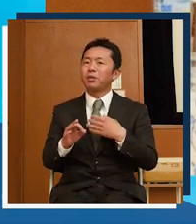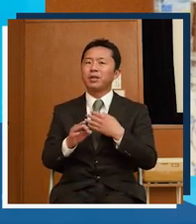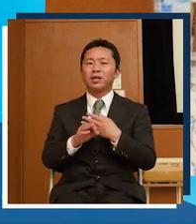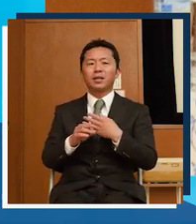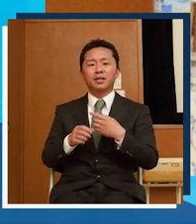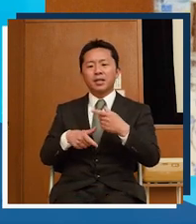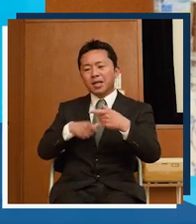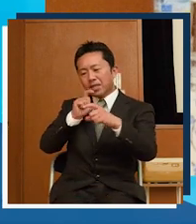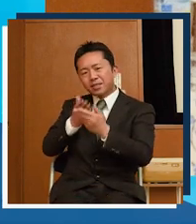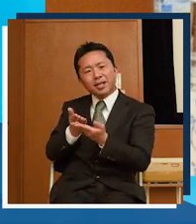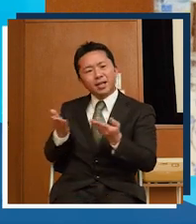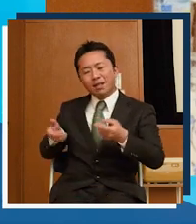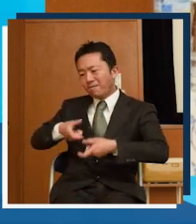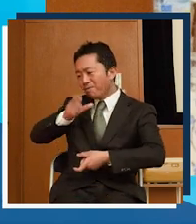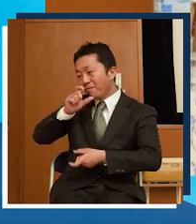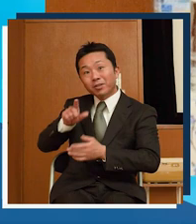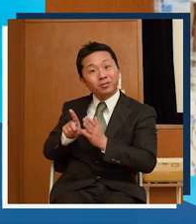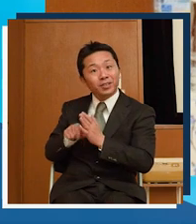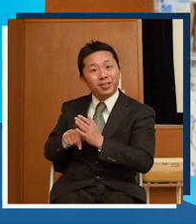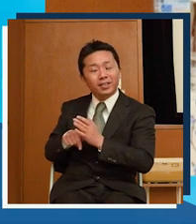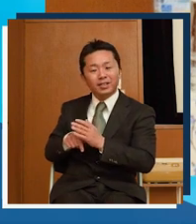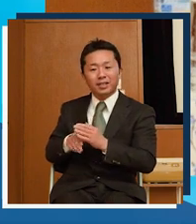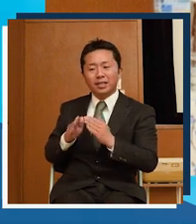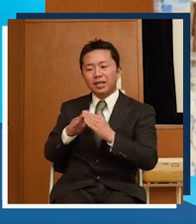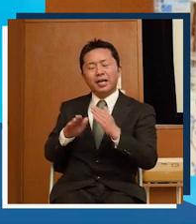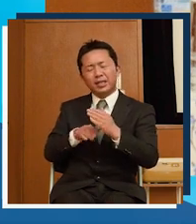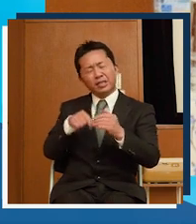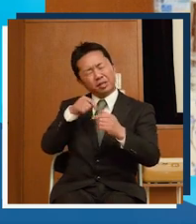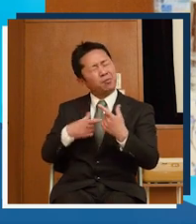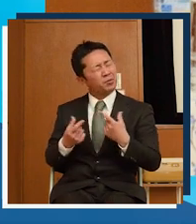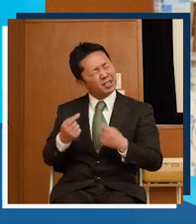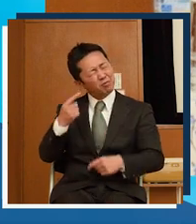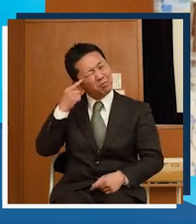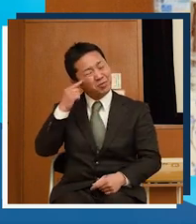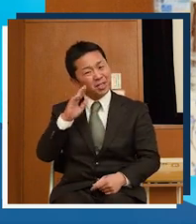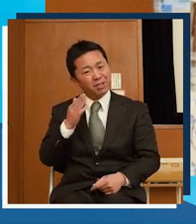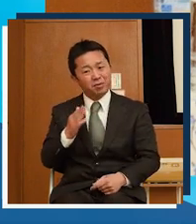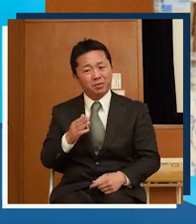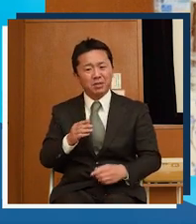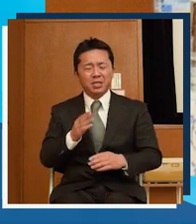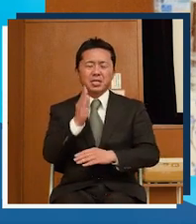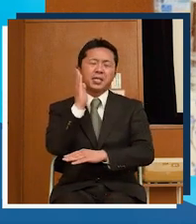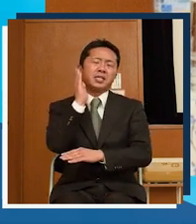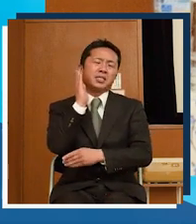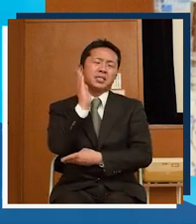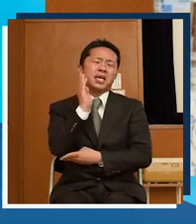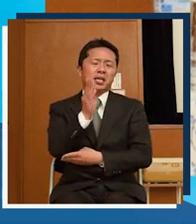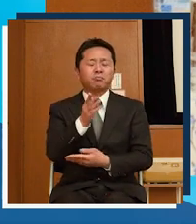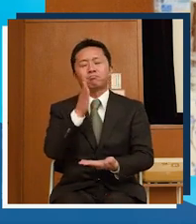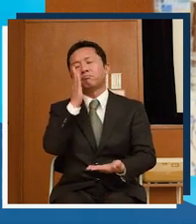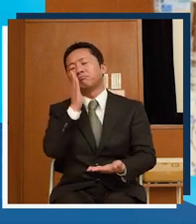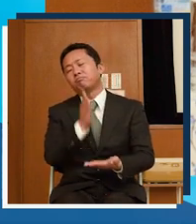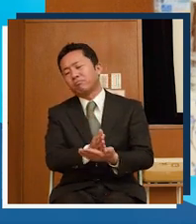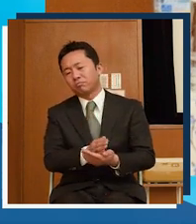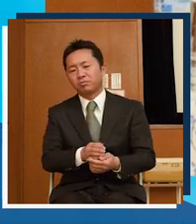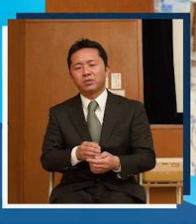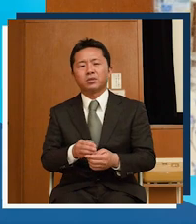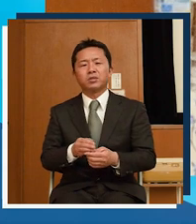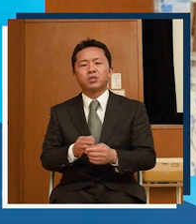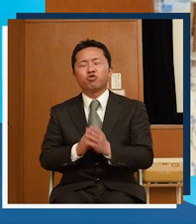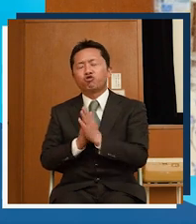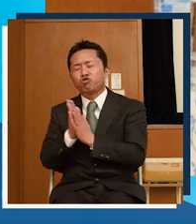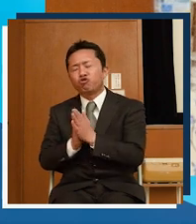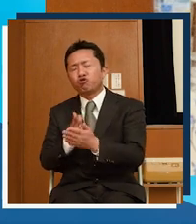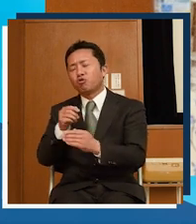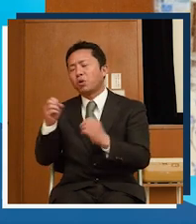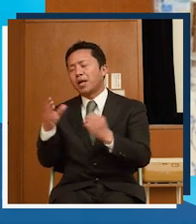居酒屋で飲んだりするとあるいは家庭の中でもそうだと思いますけども政治の話をするな宗教の話を